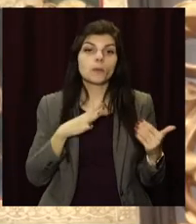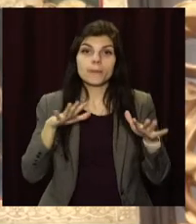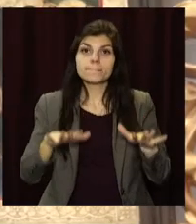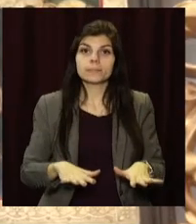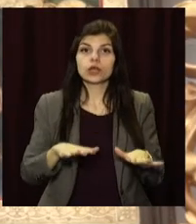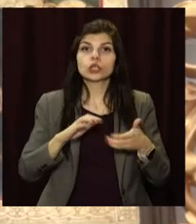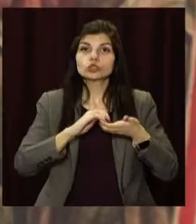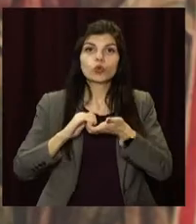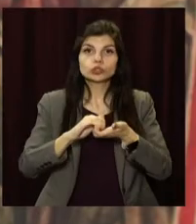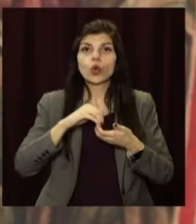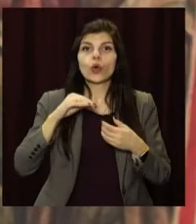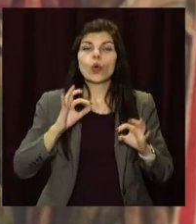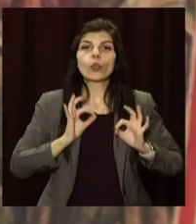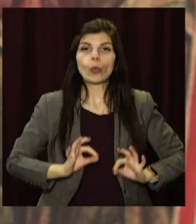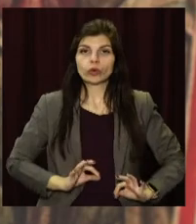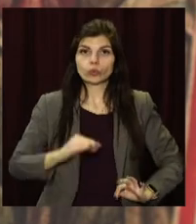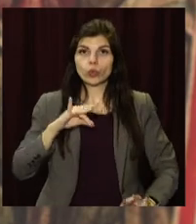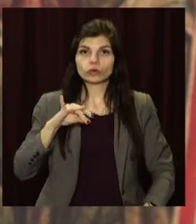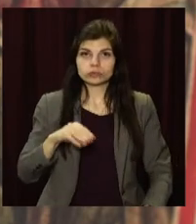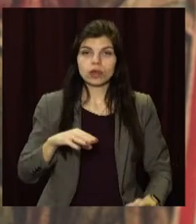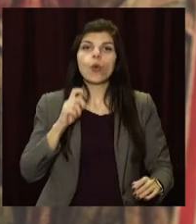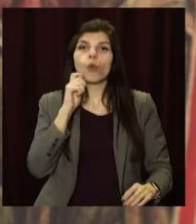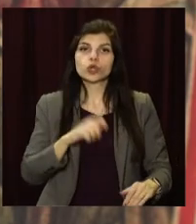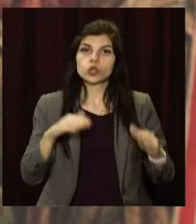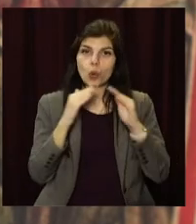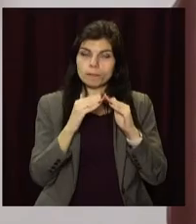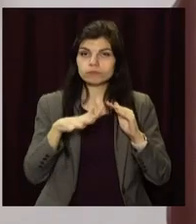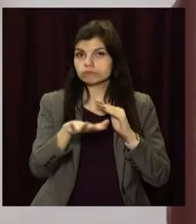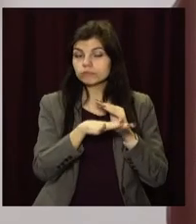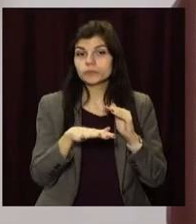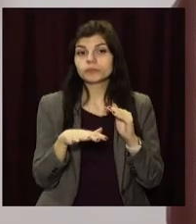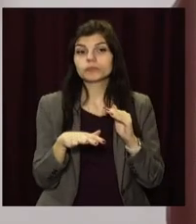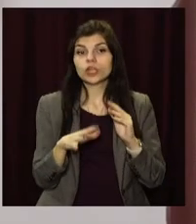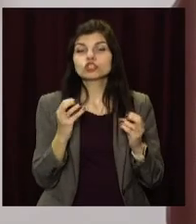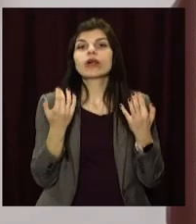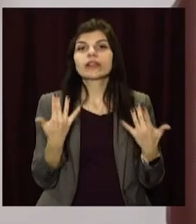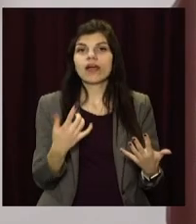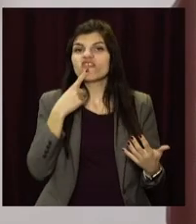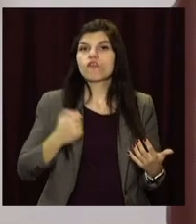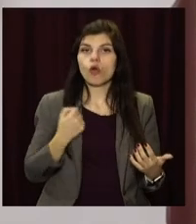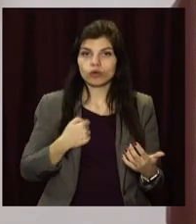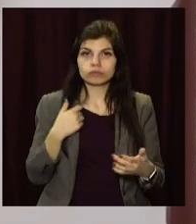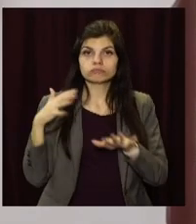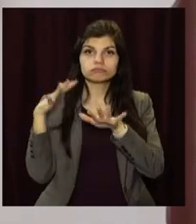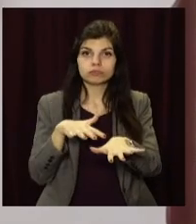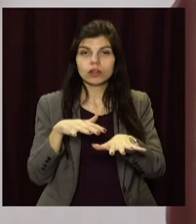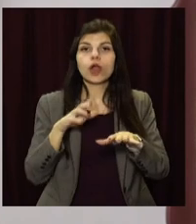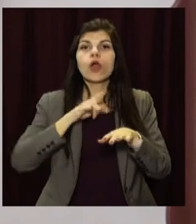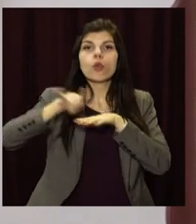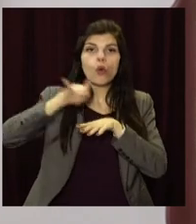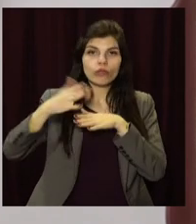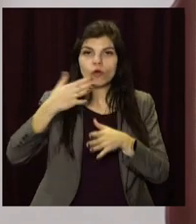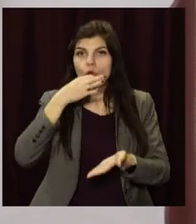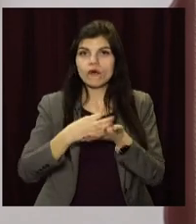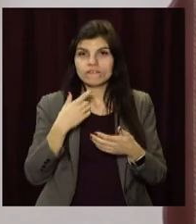в Союзі юристів України, в Українському домі. І ще декілька частин військових, особливо льотних